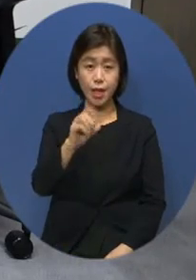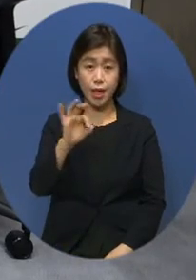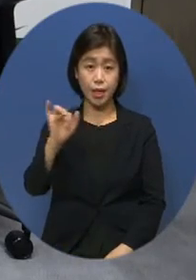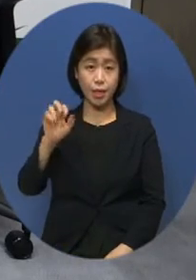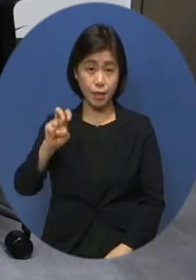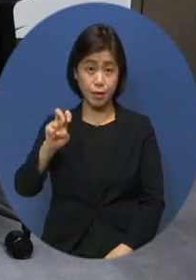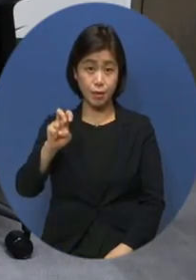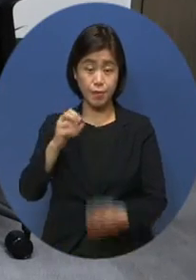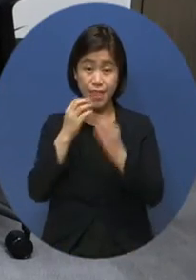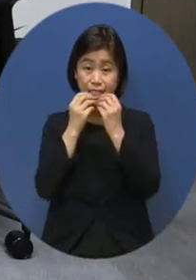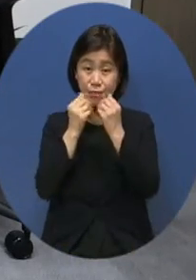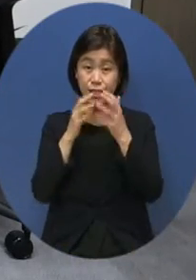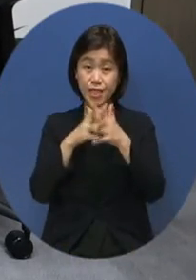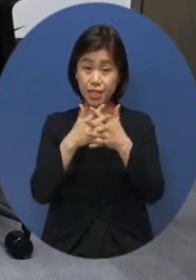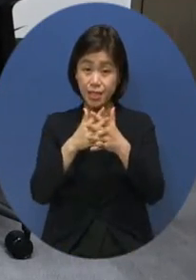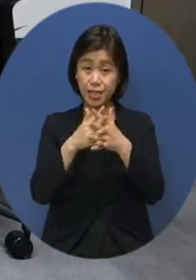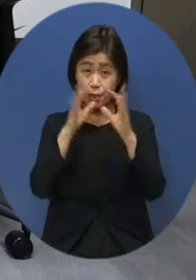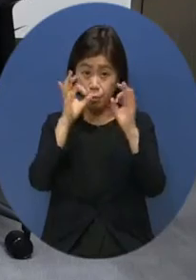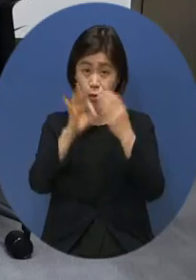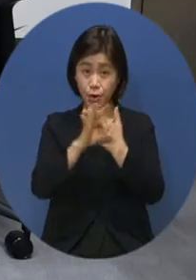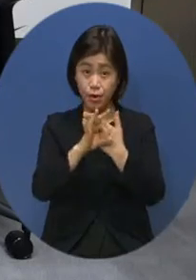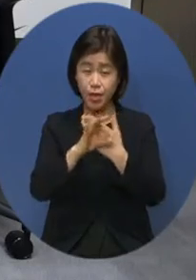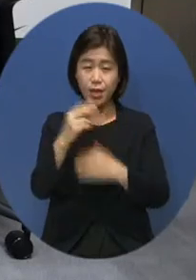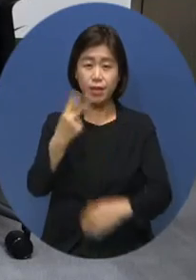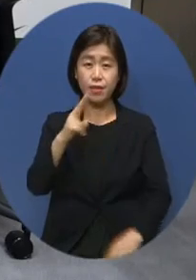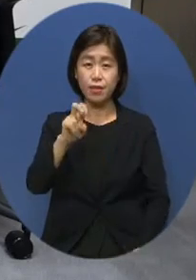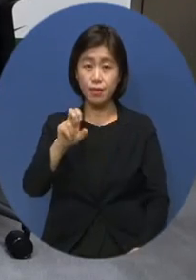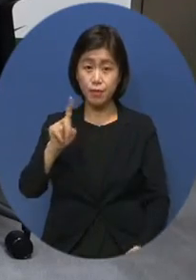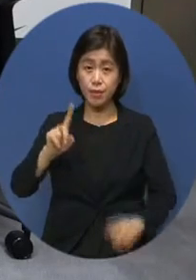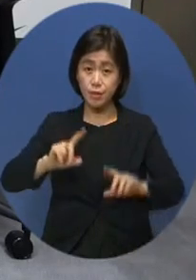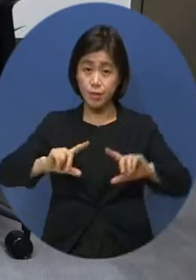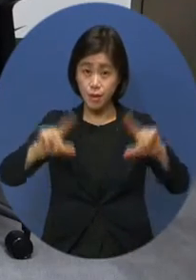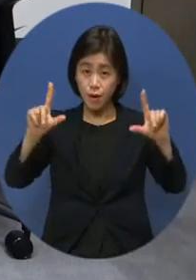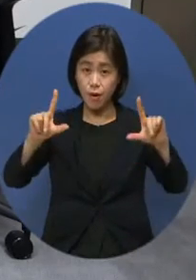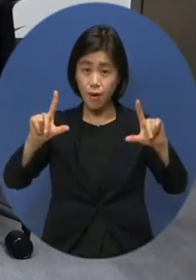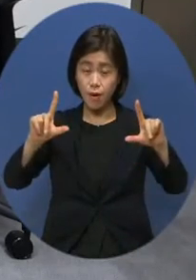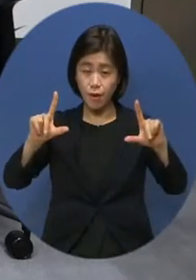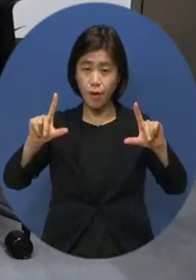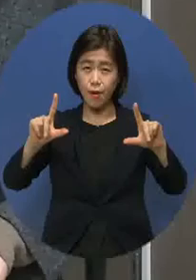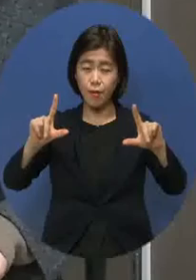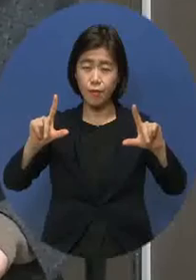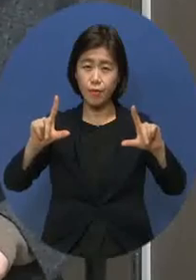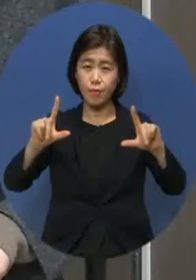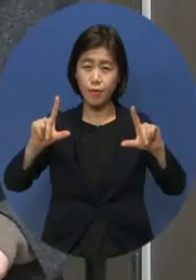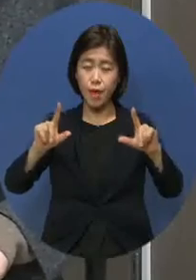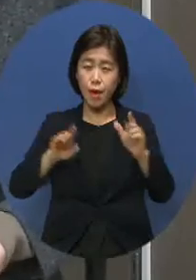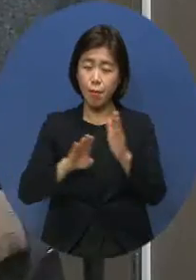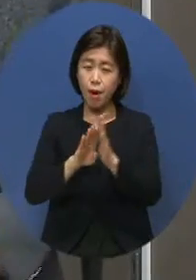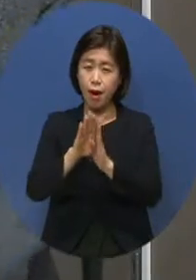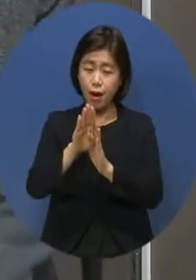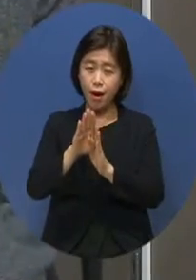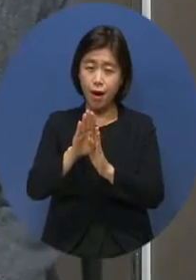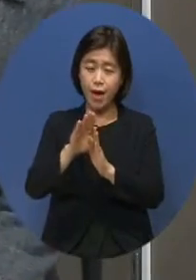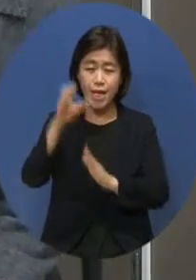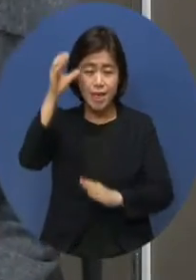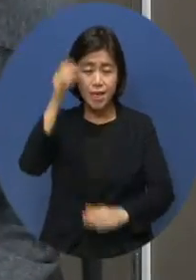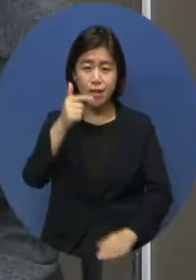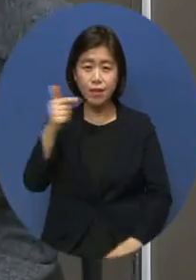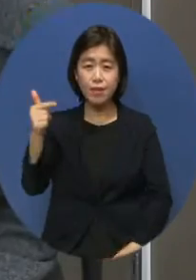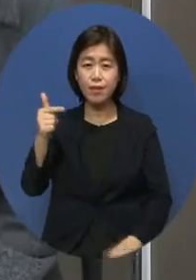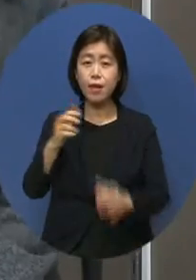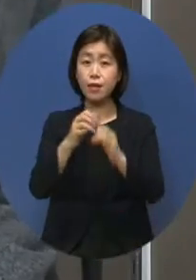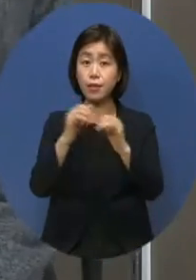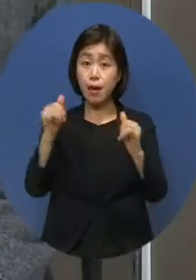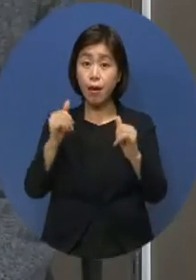선정한 2021 떠오르는 인물의 유일한 한국인으로 이름을 올리셨다고 더라고요. 네, 축하의 말씀을 이 자리를 빌어서